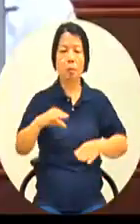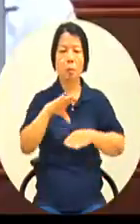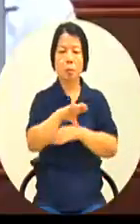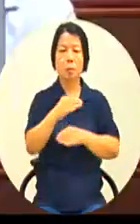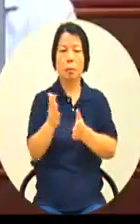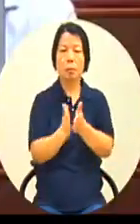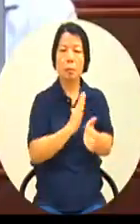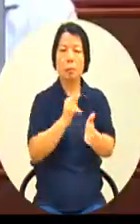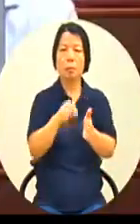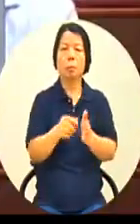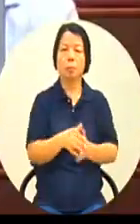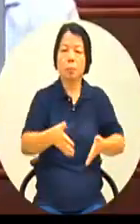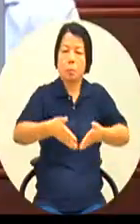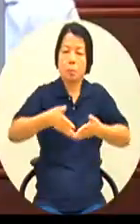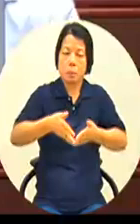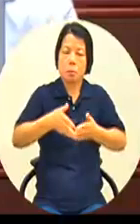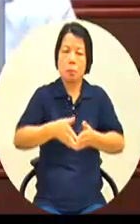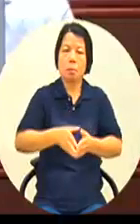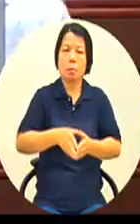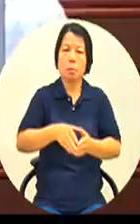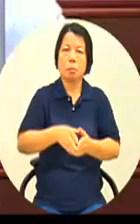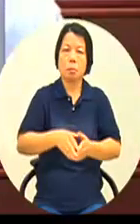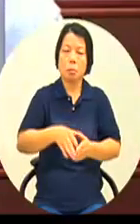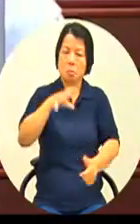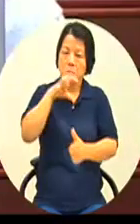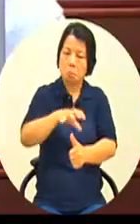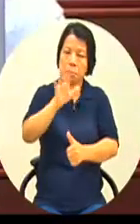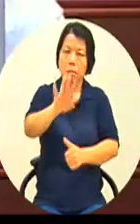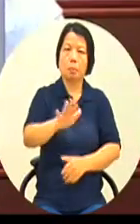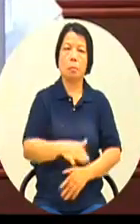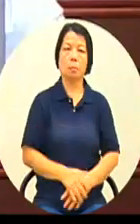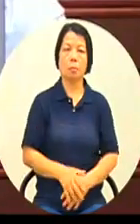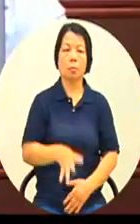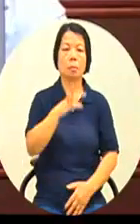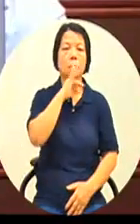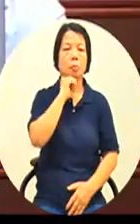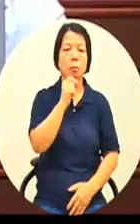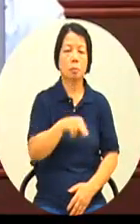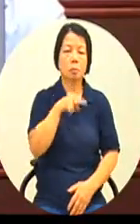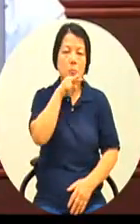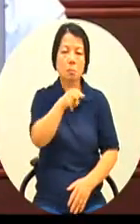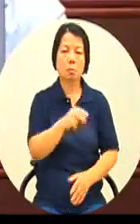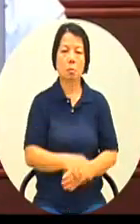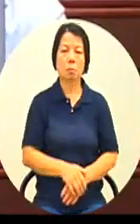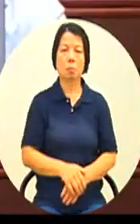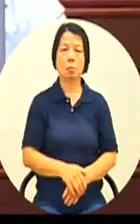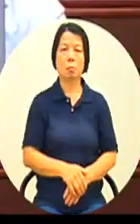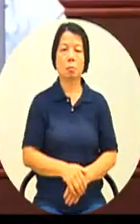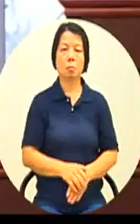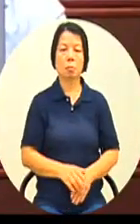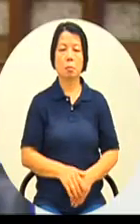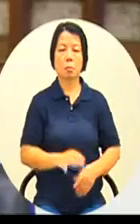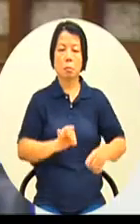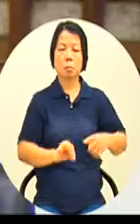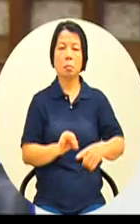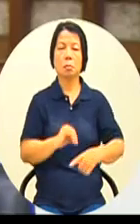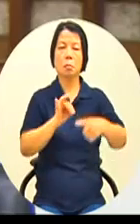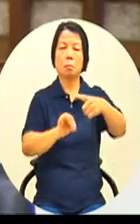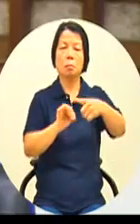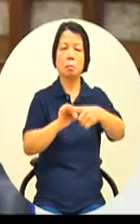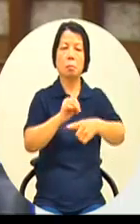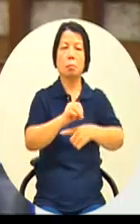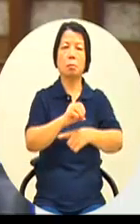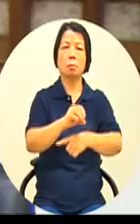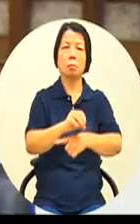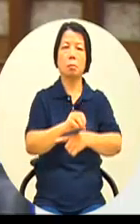挂车队要求的较悬。 这个年龄拢我甲看到十台、九台炸落来，拢差不多含我